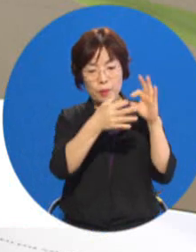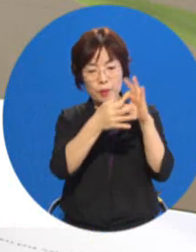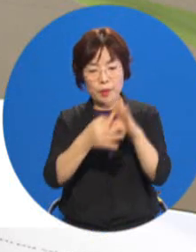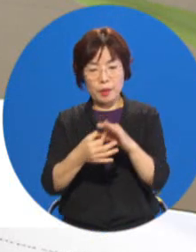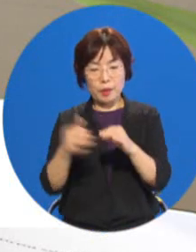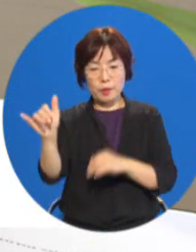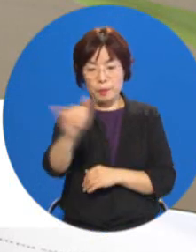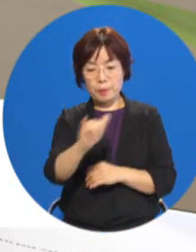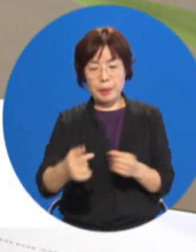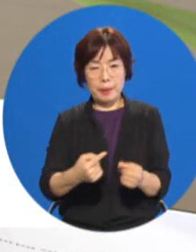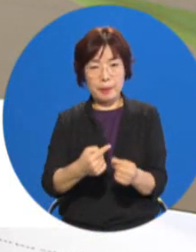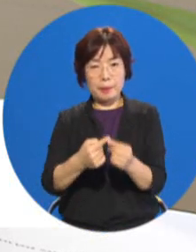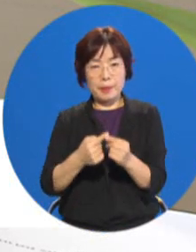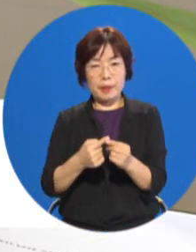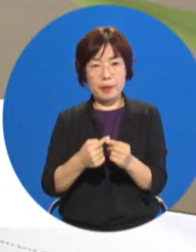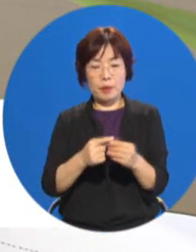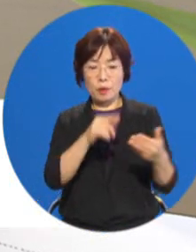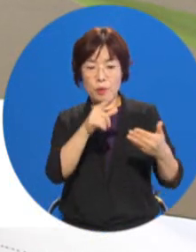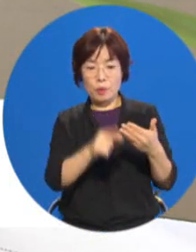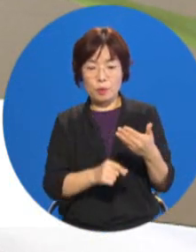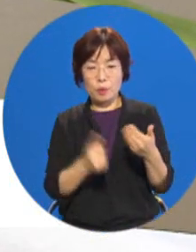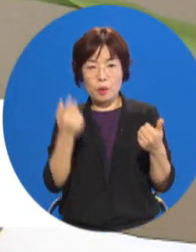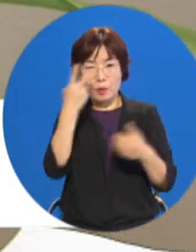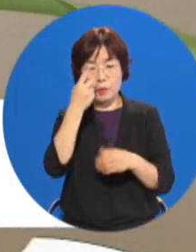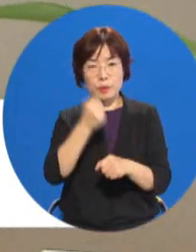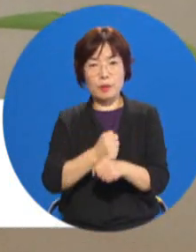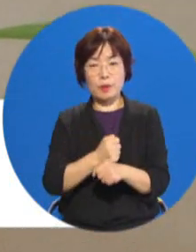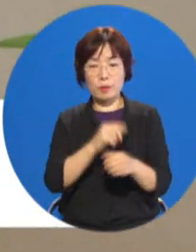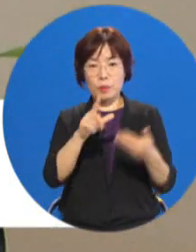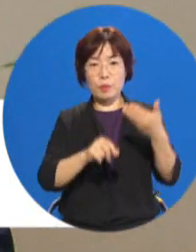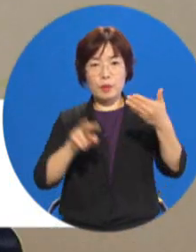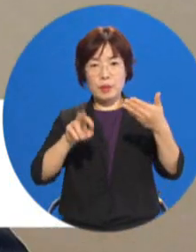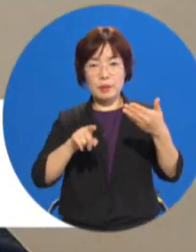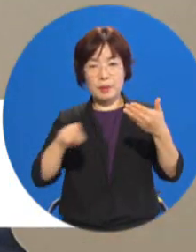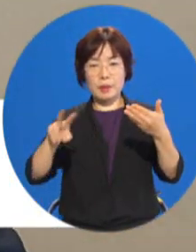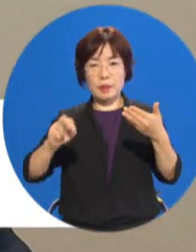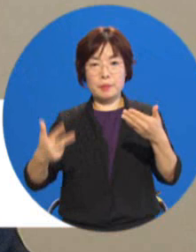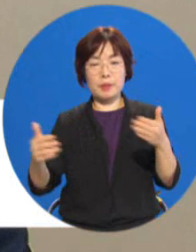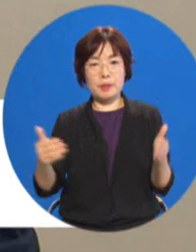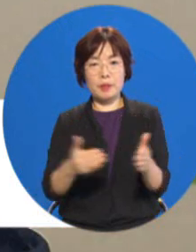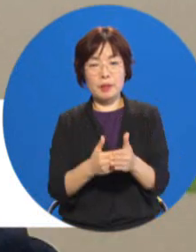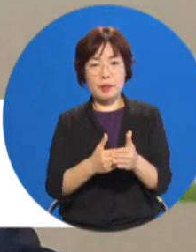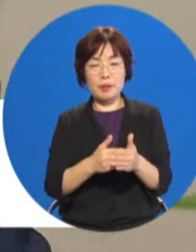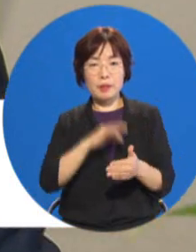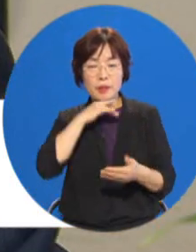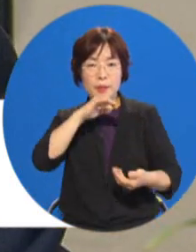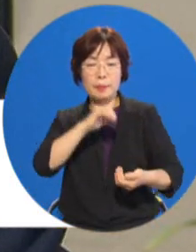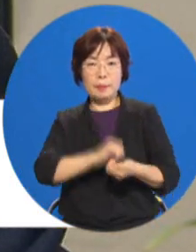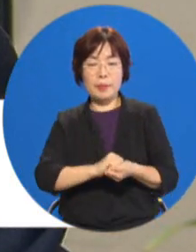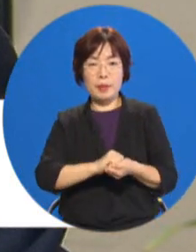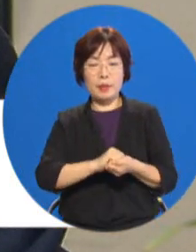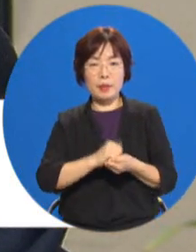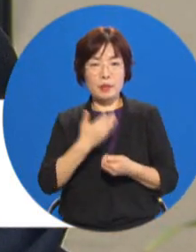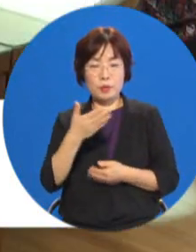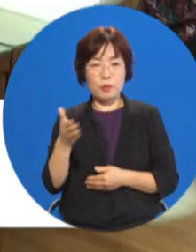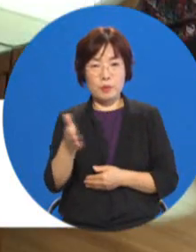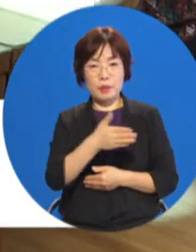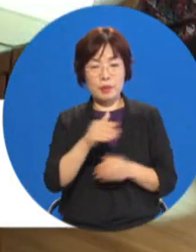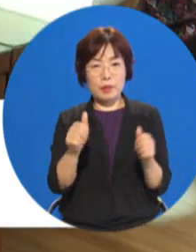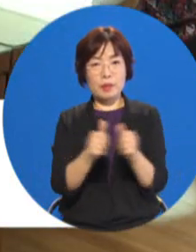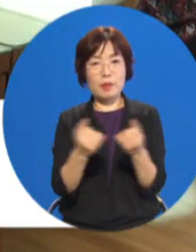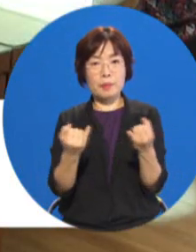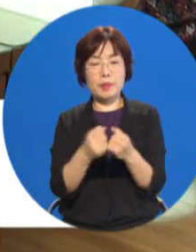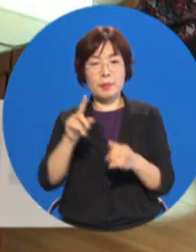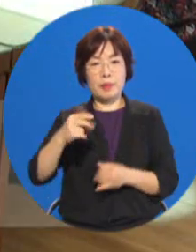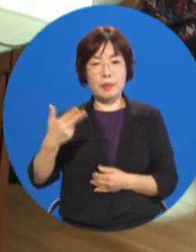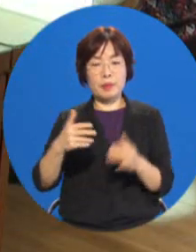달렸습니다. 리얼미터 9월 정례조사는 지난 9월 21일부터 27일까지 7일간 전국 만 19세 이상 남녀